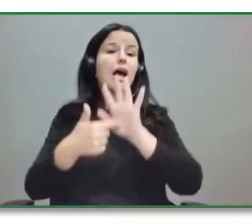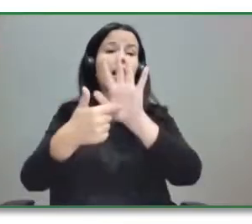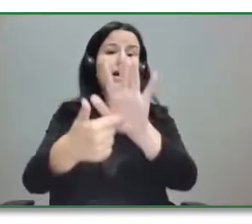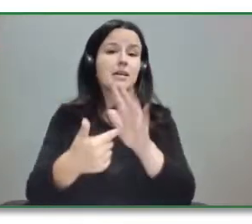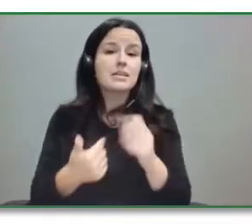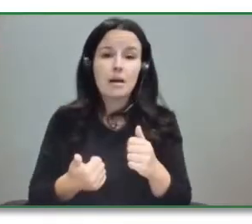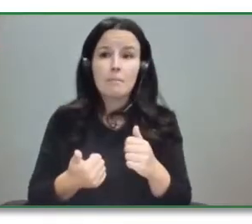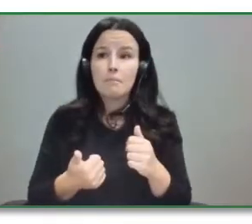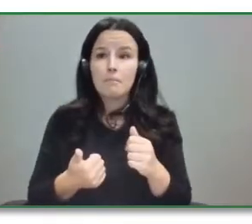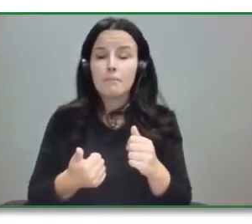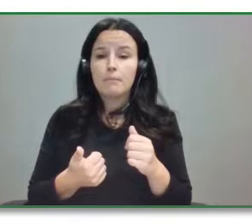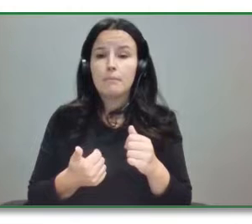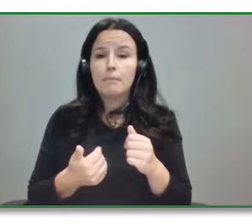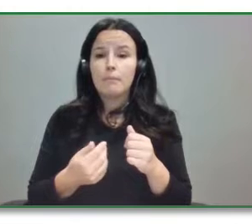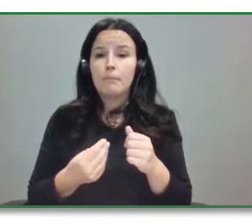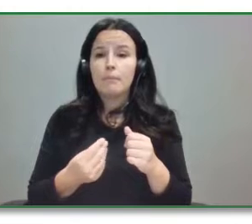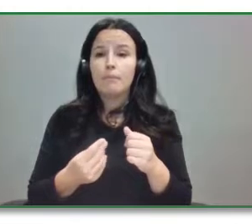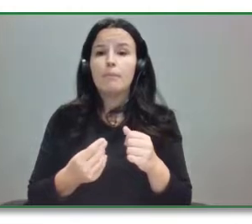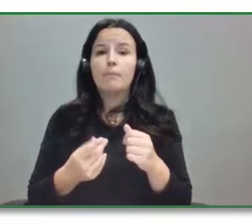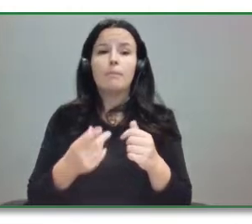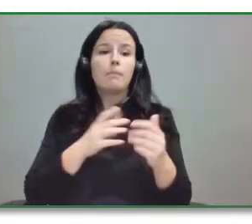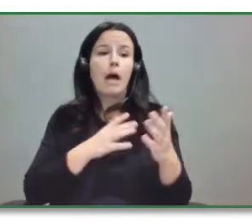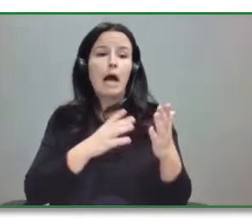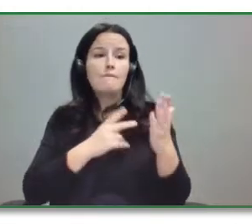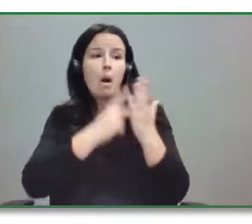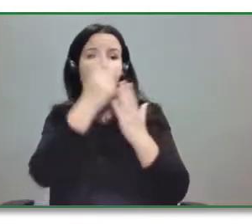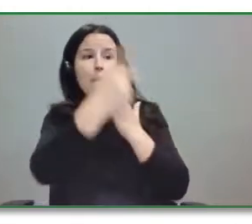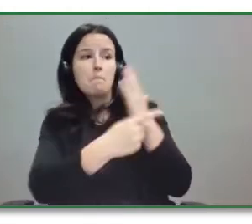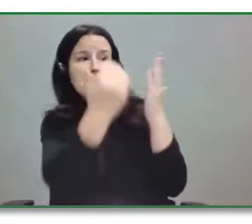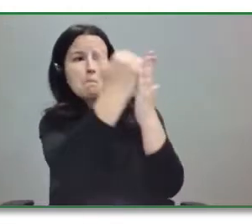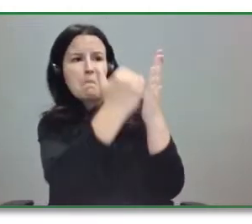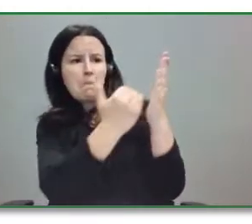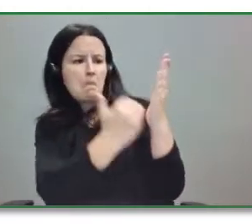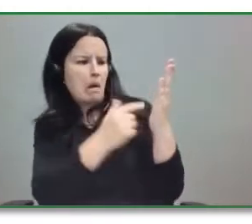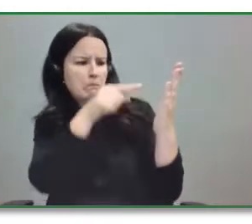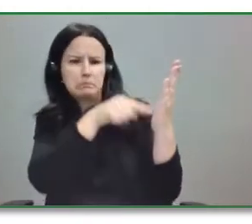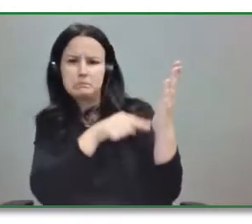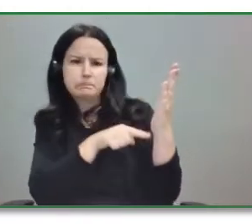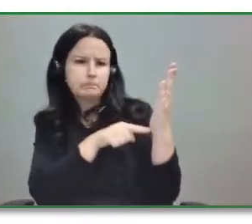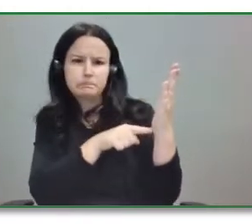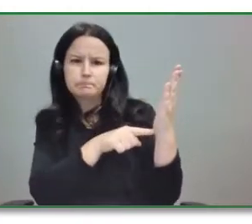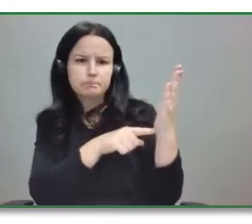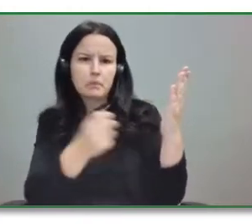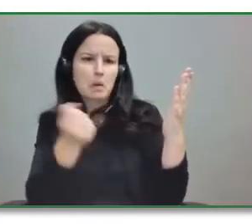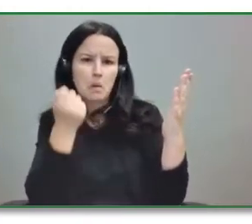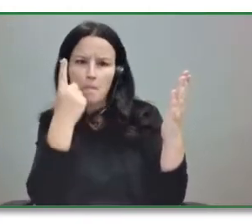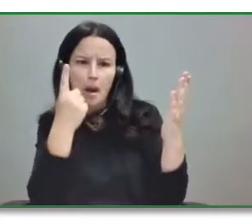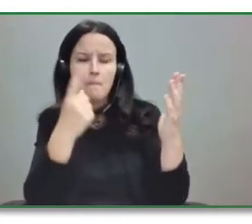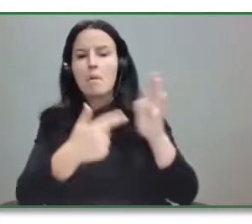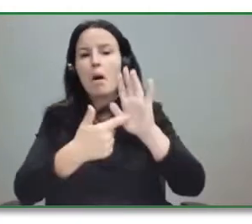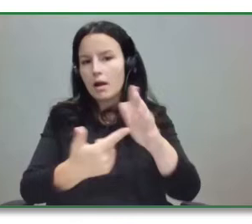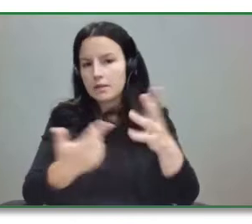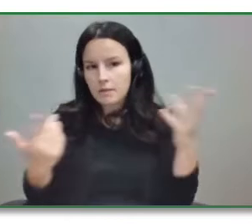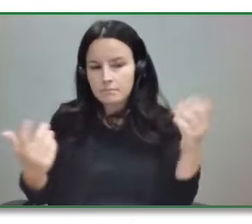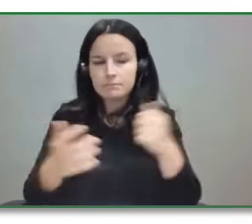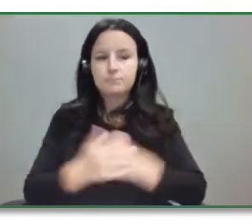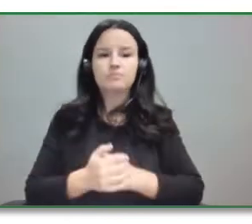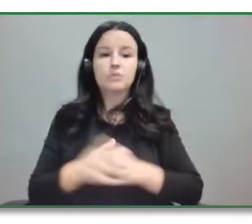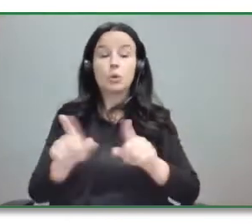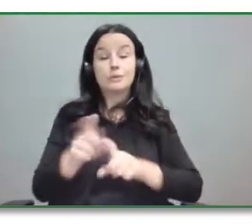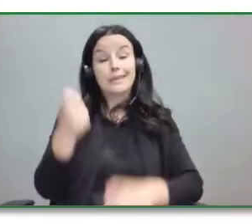donc au programme qui n'est pas vraiment compris. Le financement également, c'est évident.